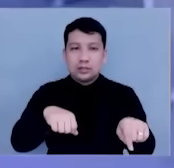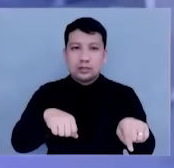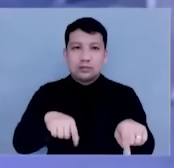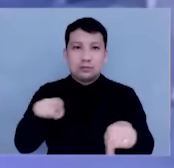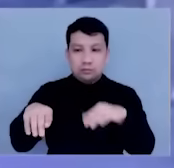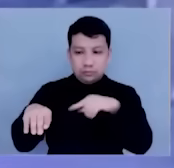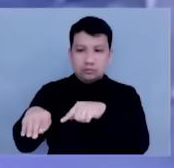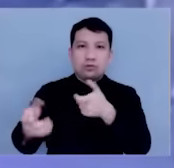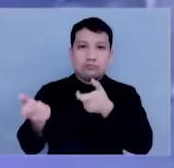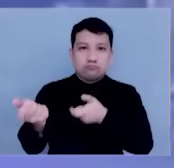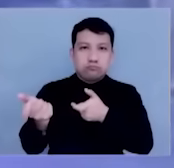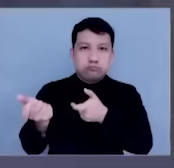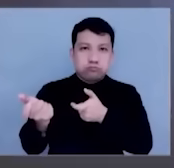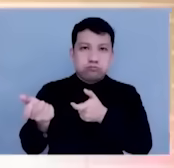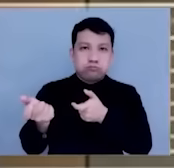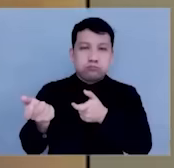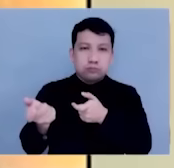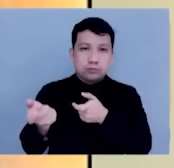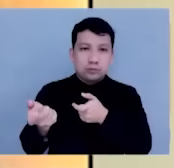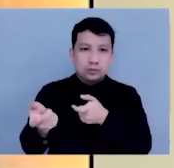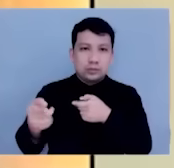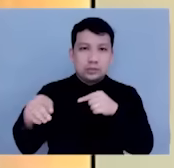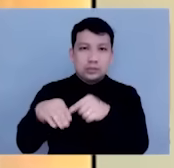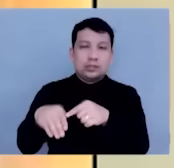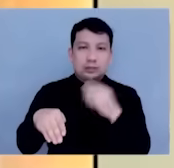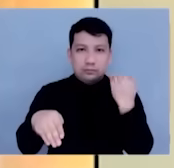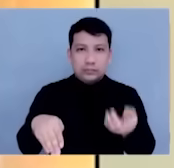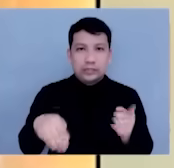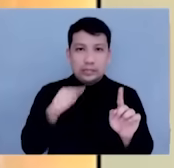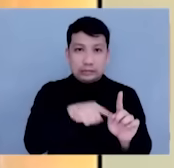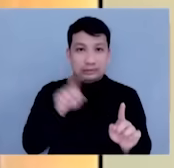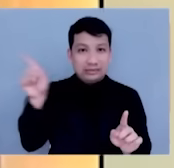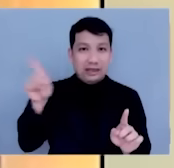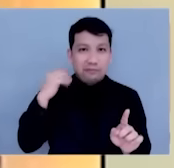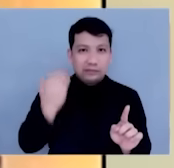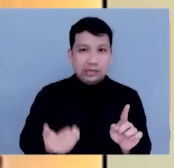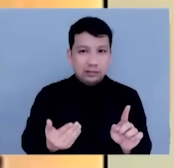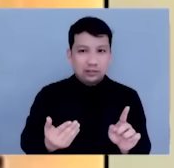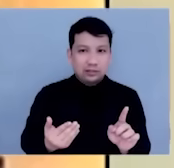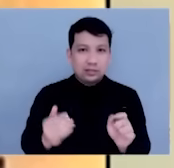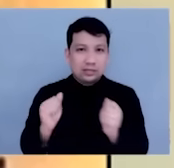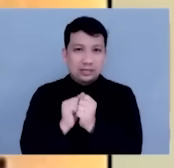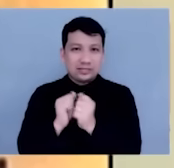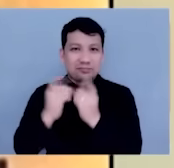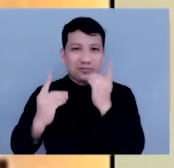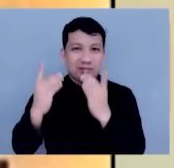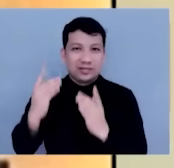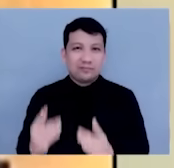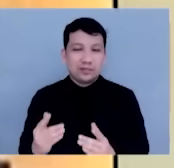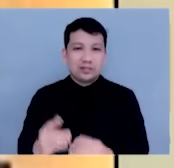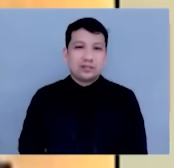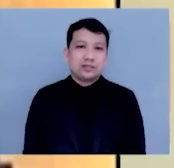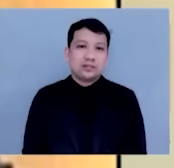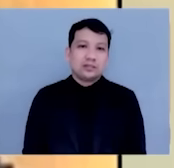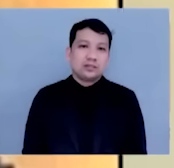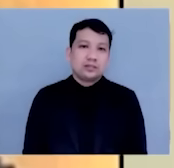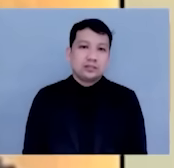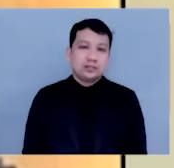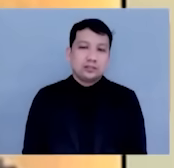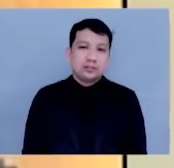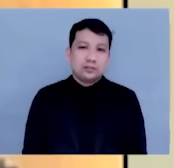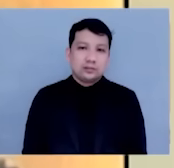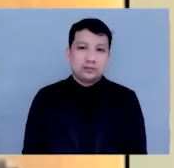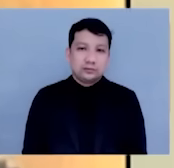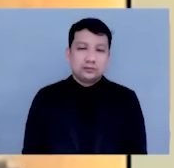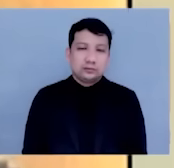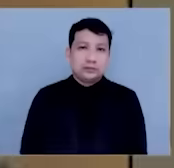na pala noon ang SUV. Patay sa pananambang si Capistrano at ang driver niya. Nakababa naman sa SUV at nakatakbo